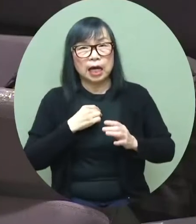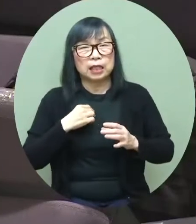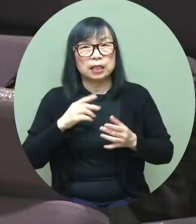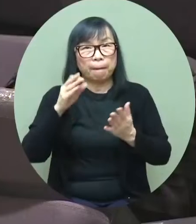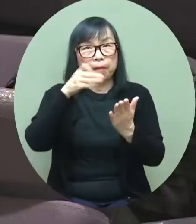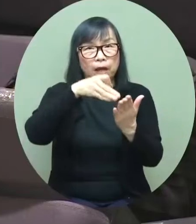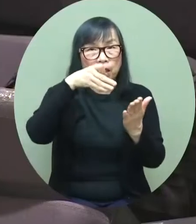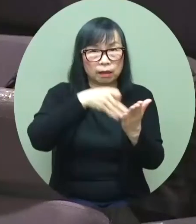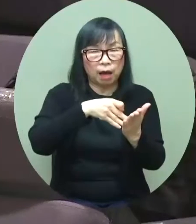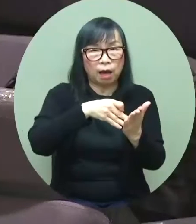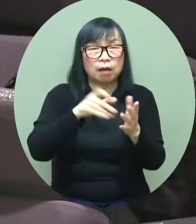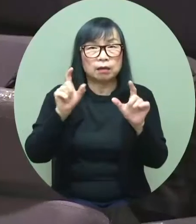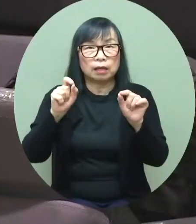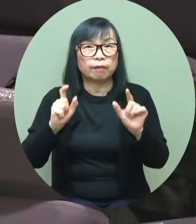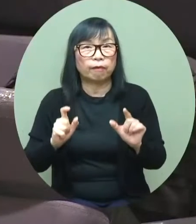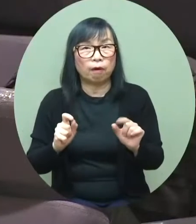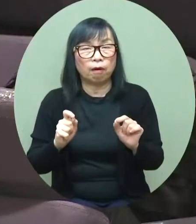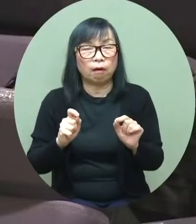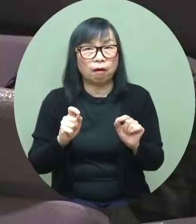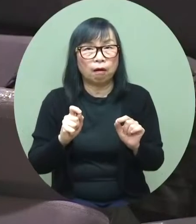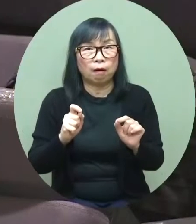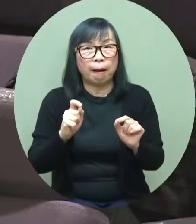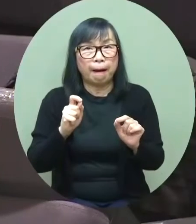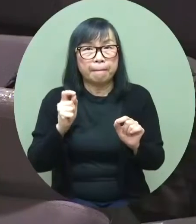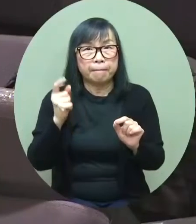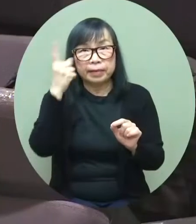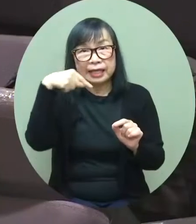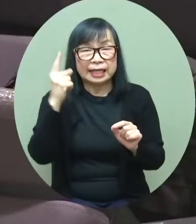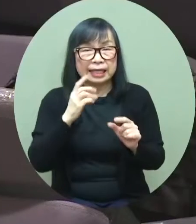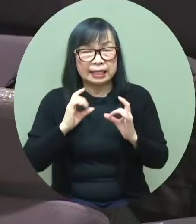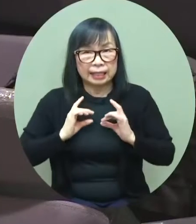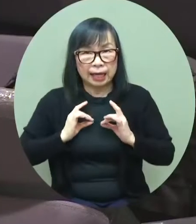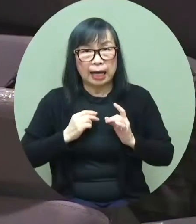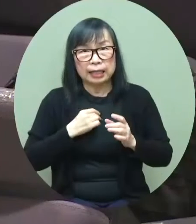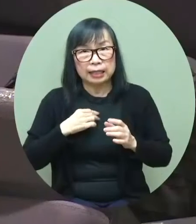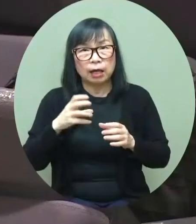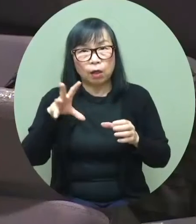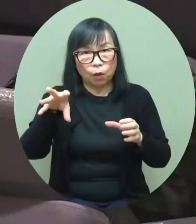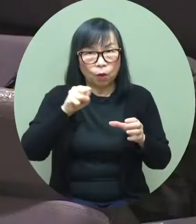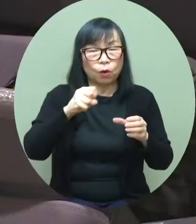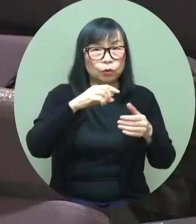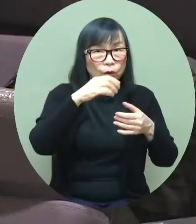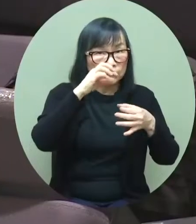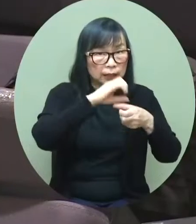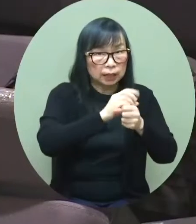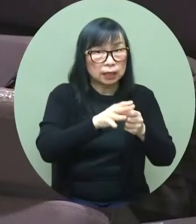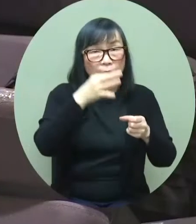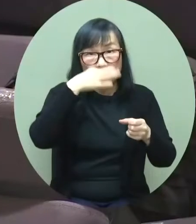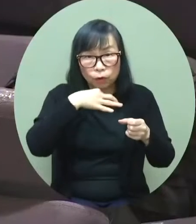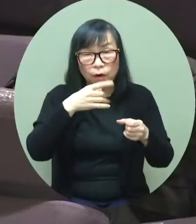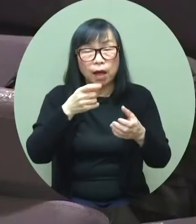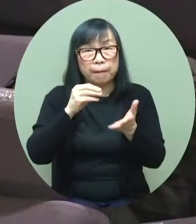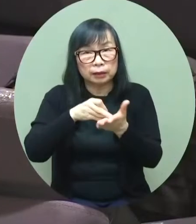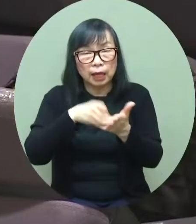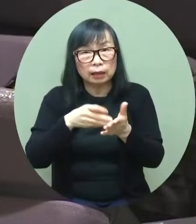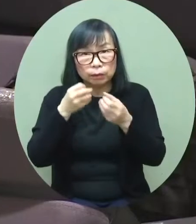就係講翻呢個有邊啲私家醫生攞咗口服藥啦，同埋將佢派。咁想問呢個名單幾時公布咧？咁同